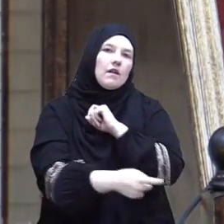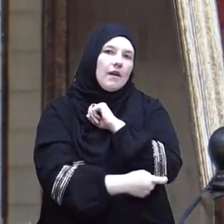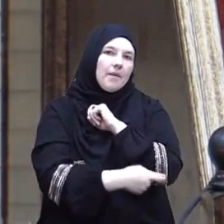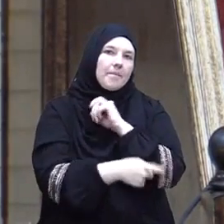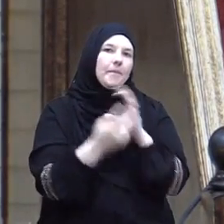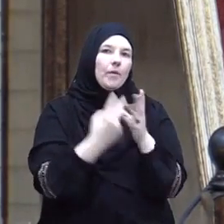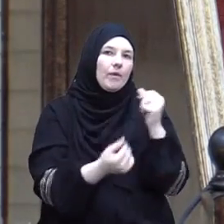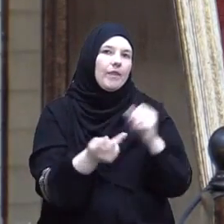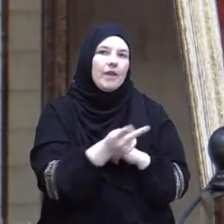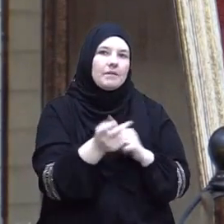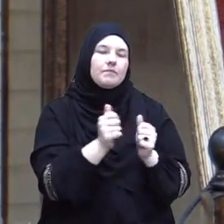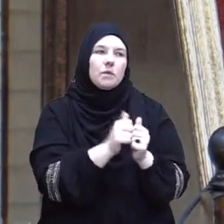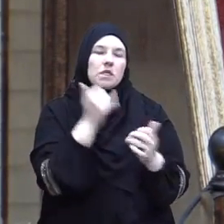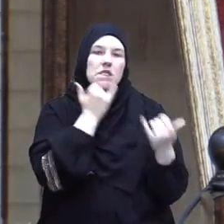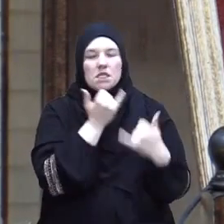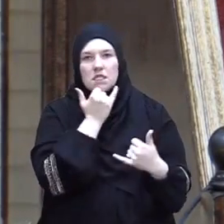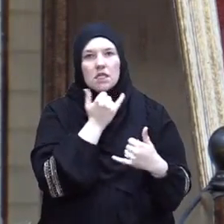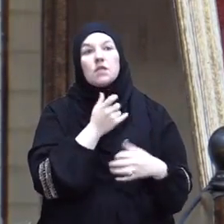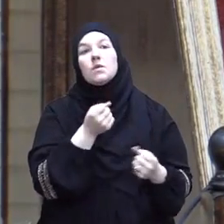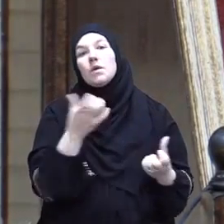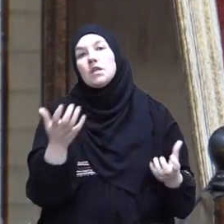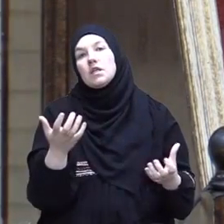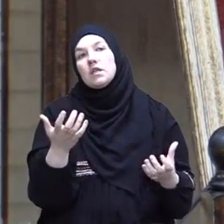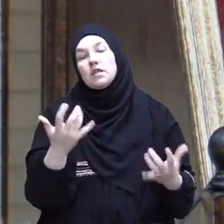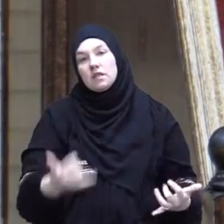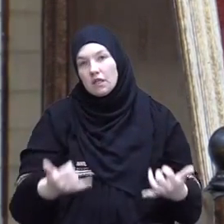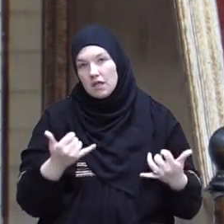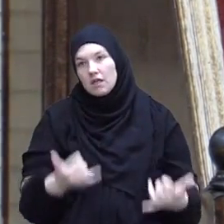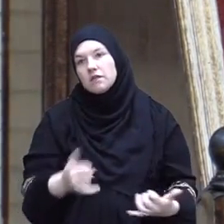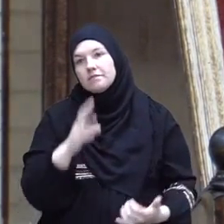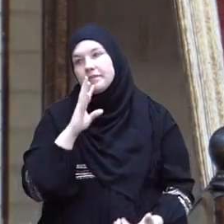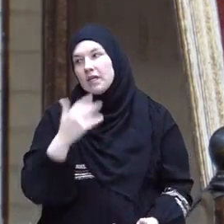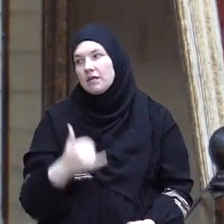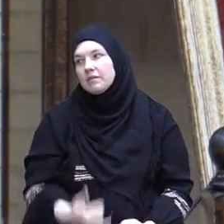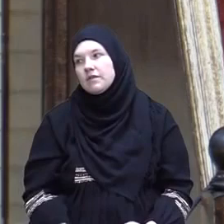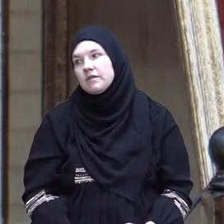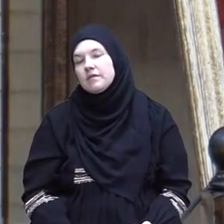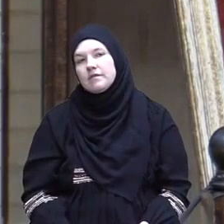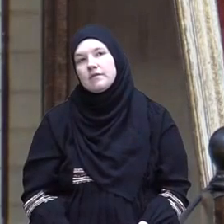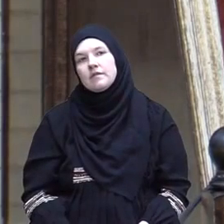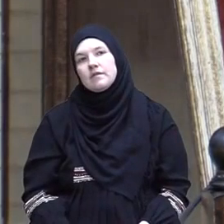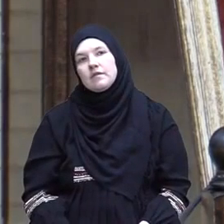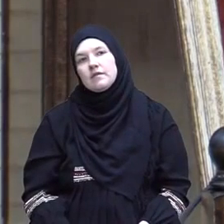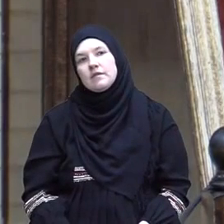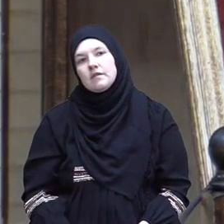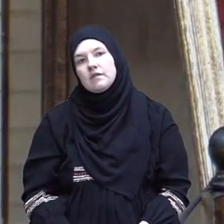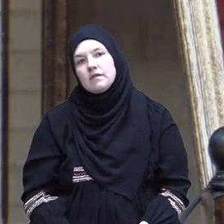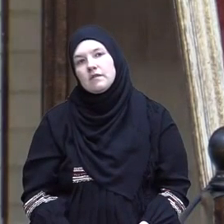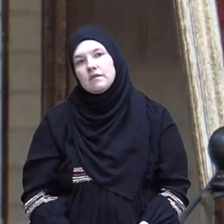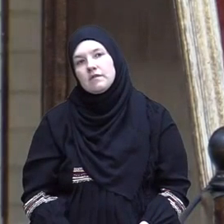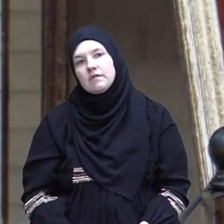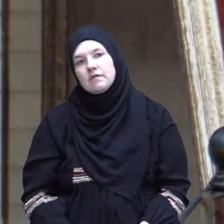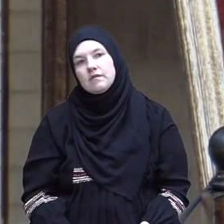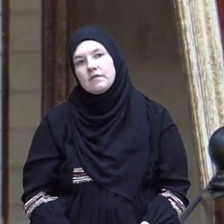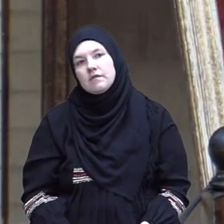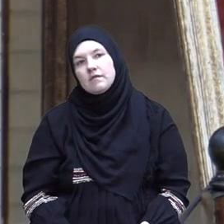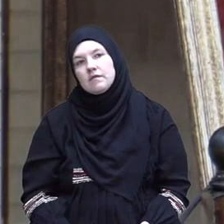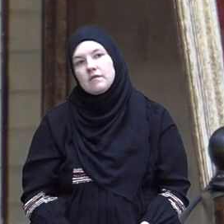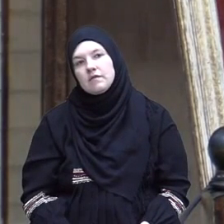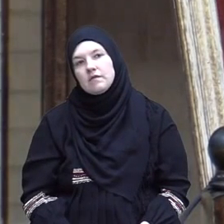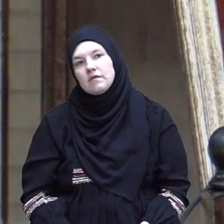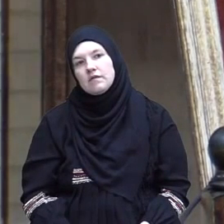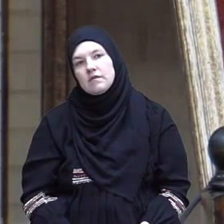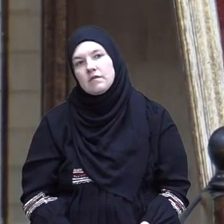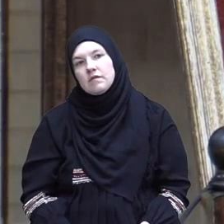them to fall. So here, فَتَكُونَ مِنَ الظَّالِمِينَ It excludes